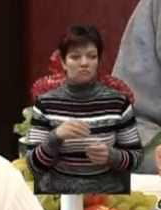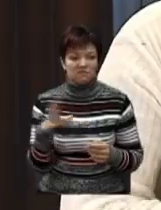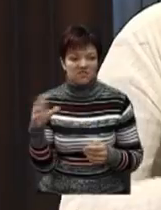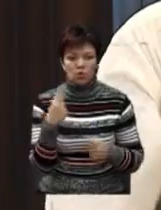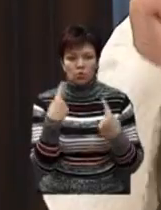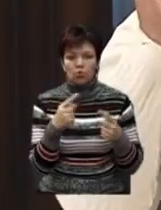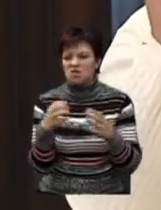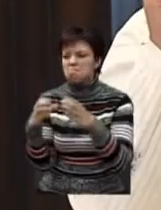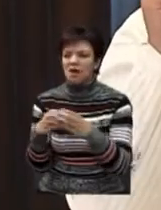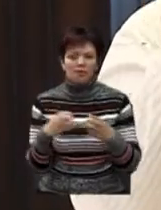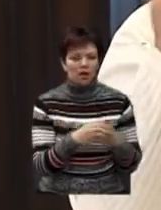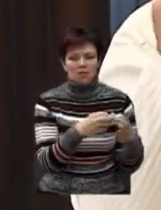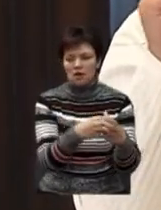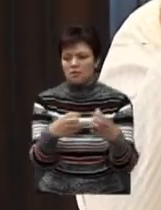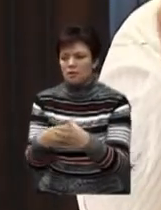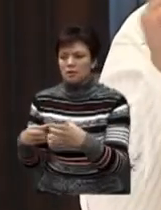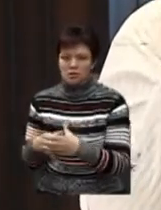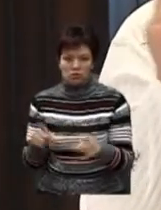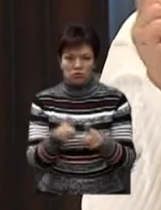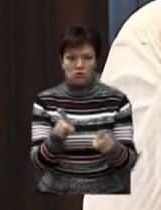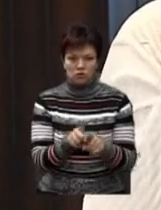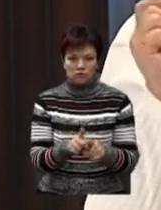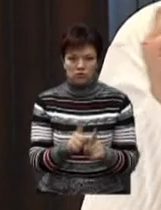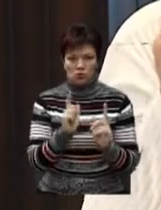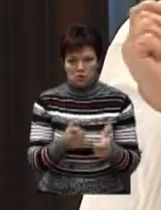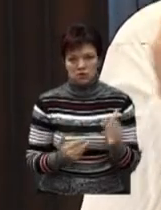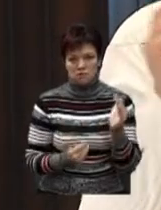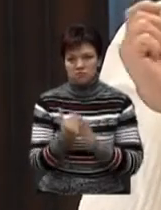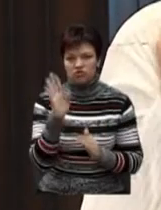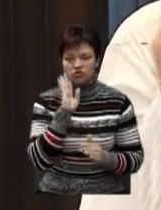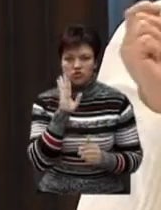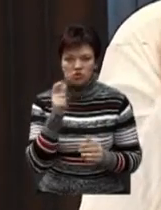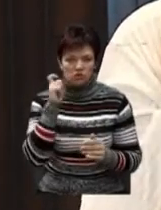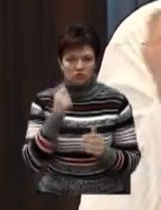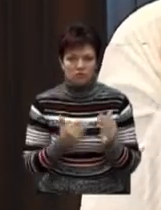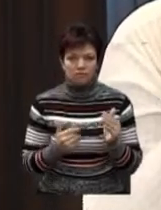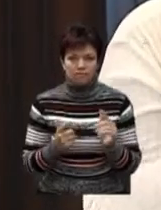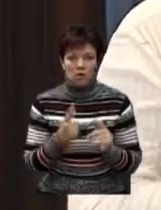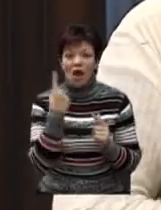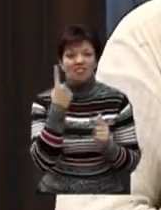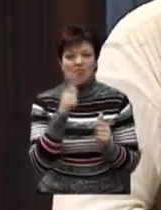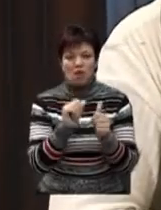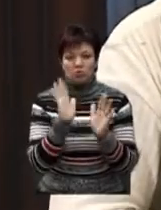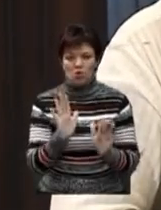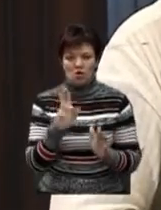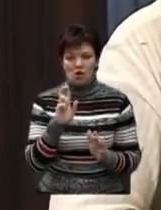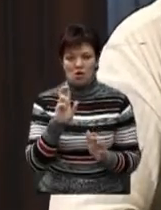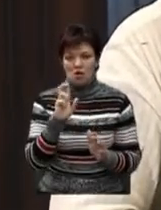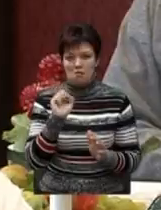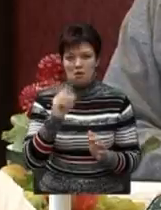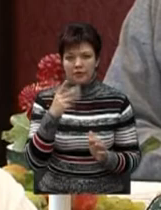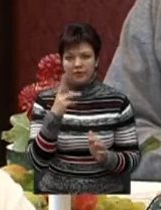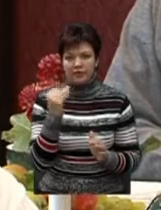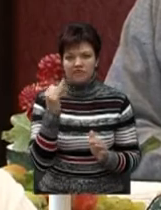Ну, они забыли, как 2 месяца с шариками. Да, сразу после выборов. Да. Обещали и зарплату, и пенсию. Сразу и после выборов они, скорее всего, поднимут. Но есть еще